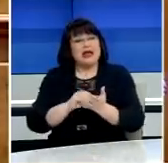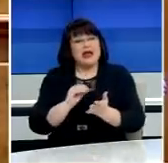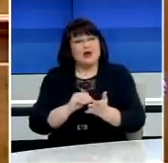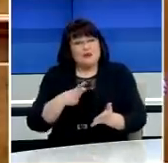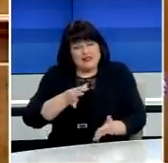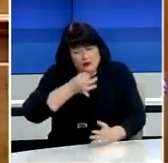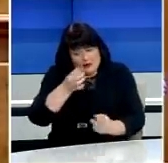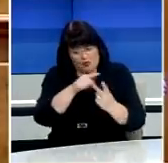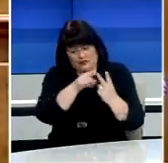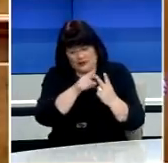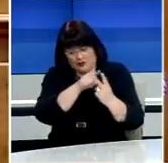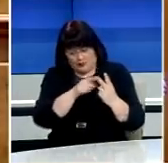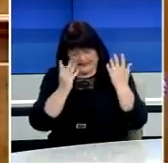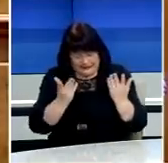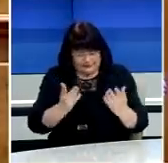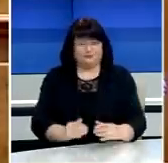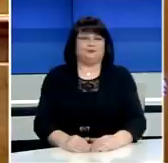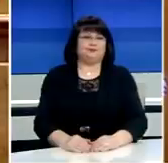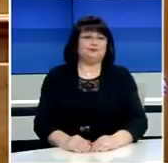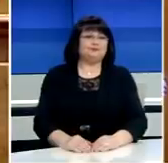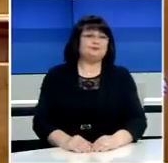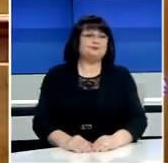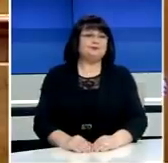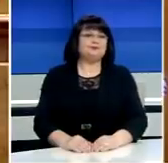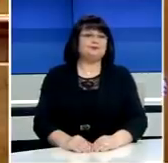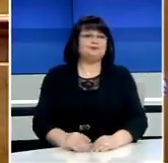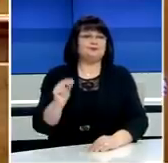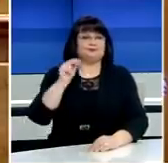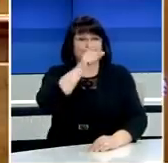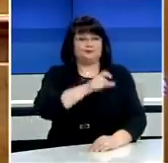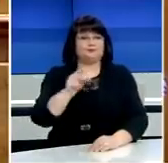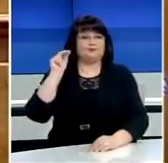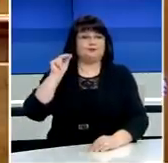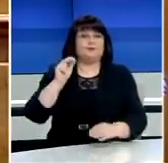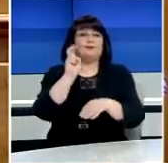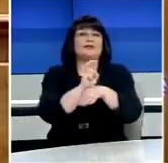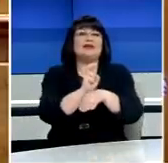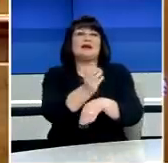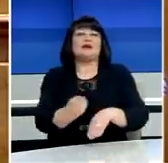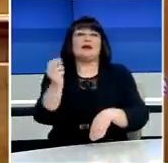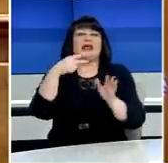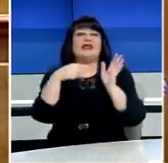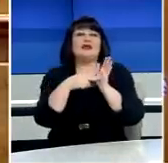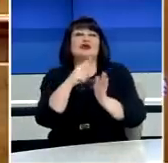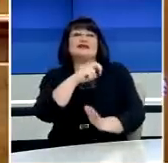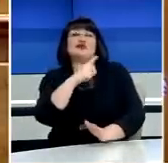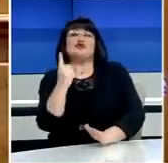ήθελα να τα επισημάνω. Λέει ότι δεσμεύεστε για πλεόνασμα το 21. Το υπογράψατε